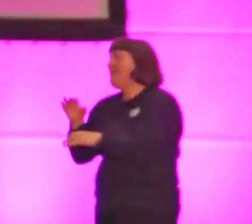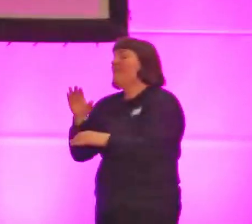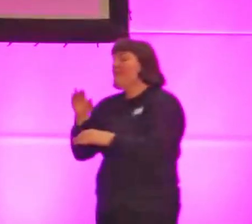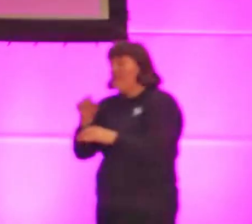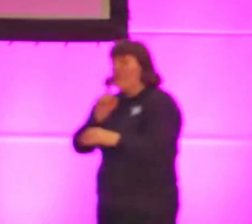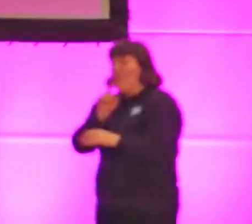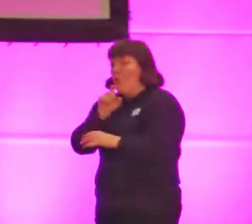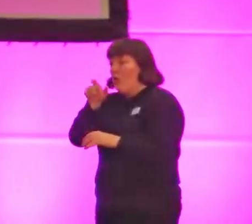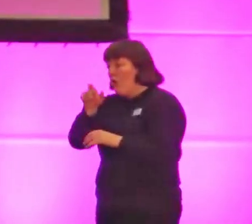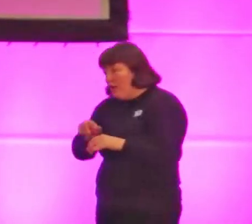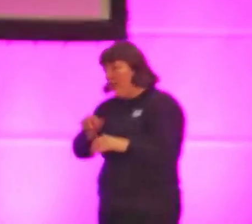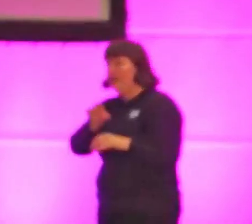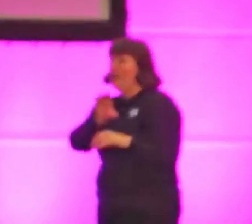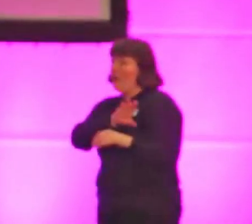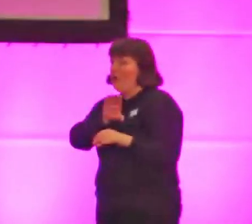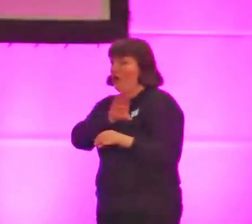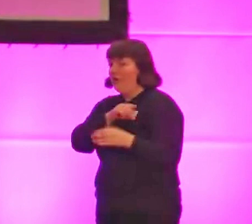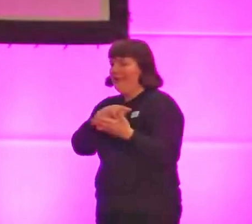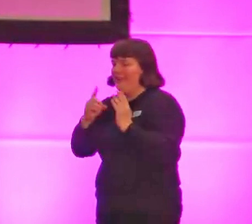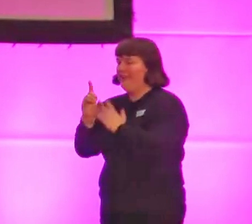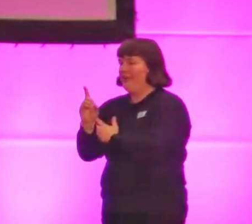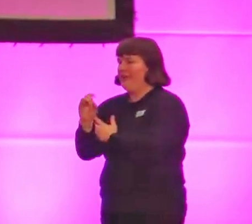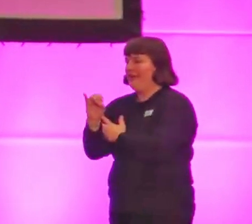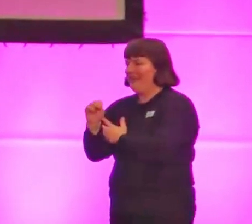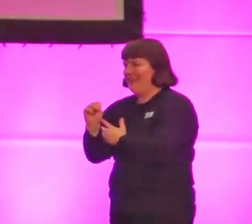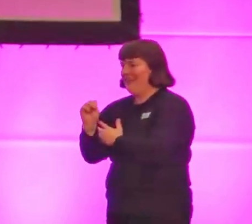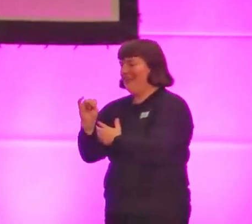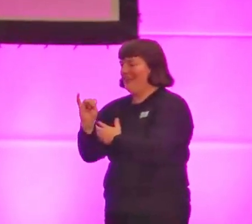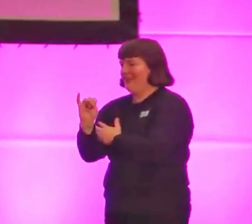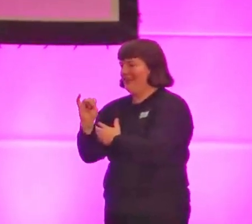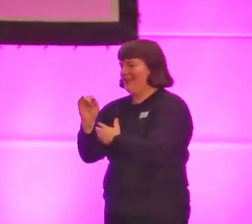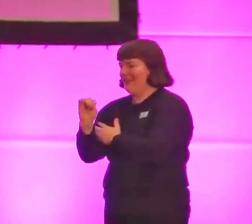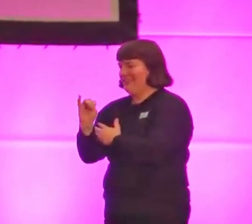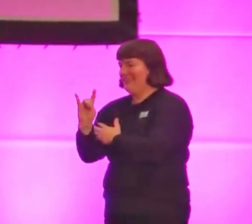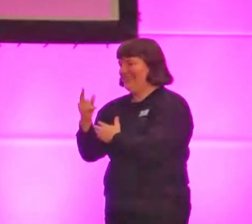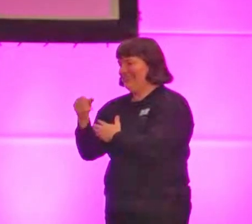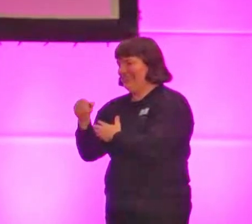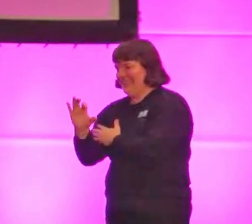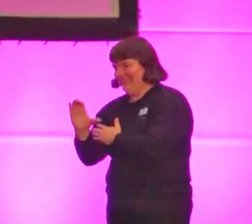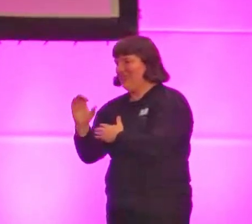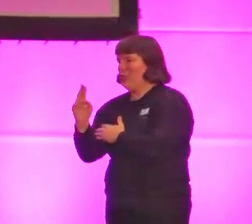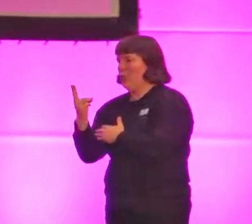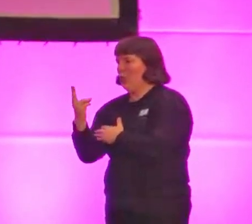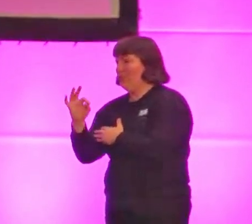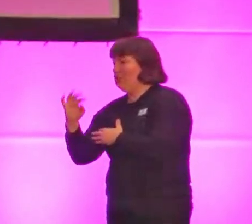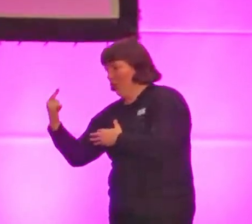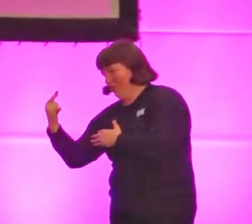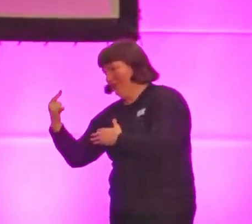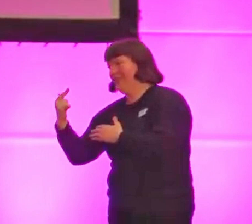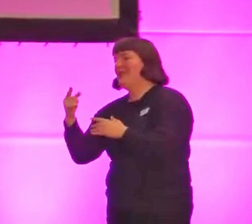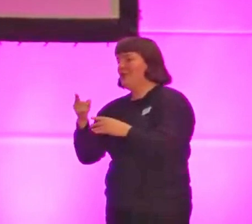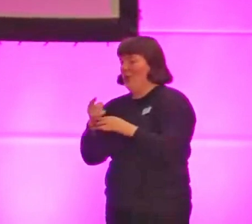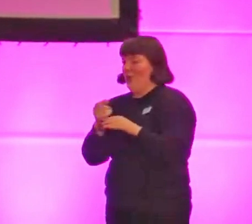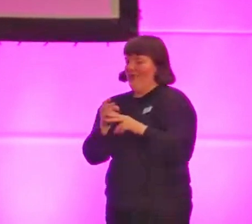Åklagaren här driver ett likgiltighetsuppsåt i medhjälpsdelen, och att där då har de rättsliga experter som